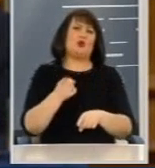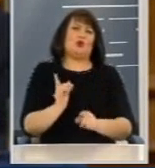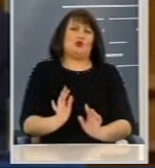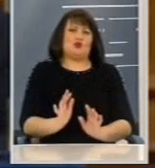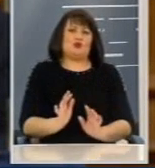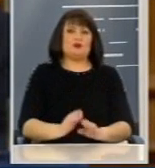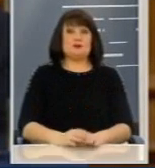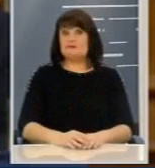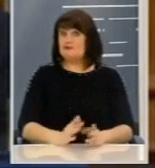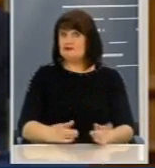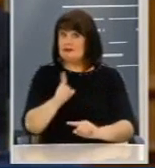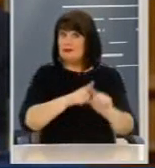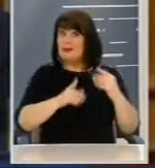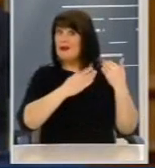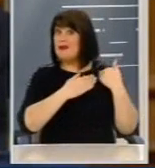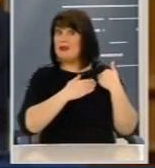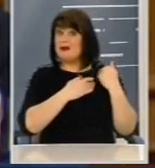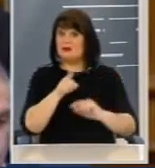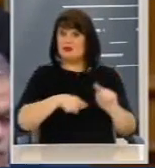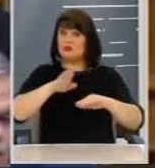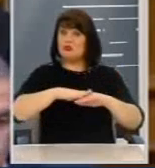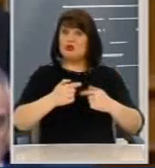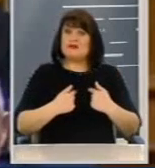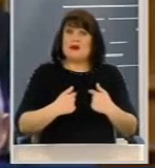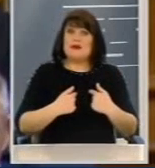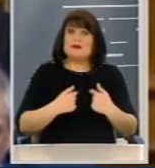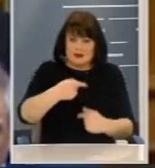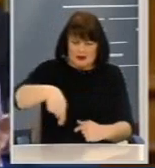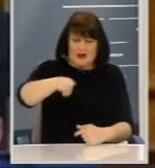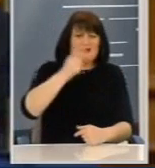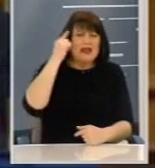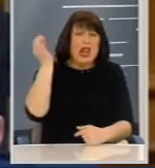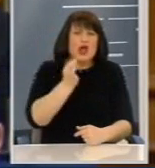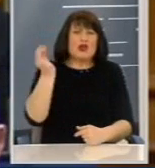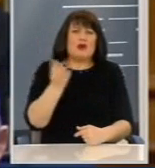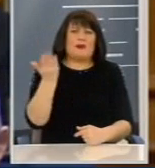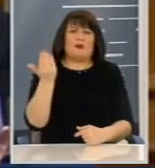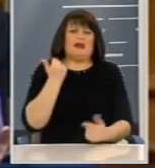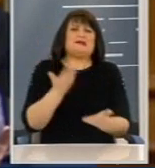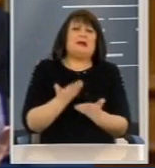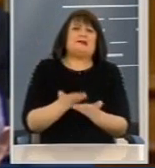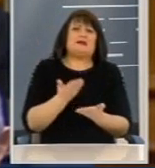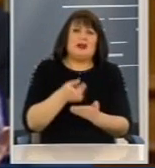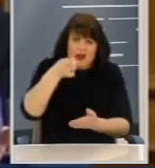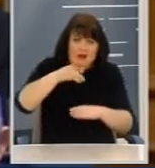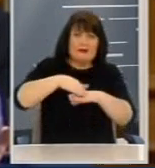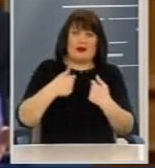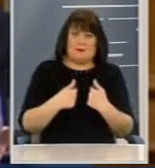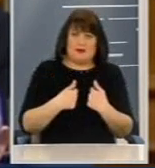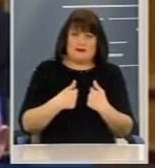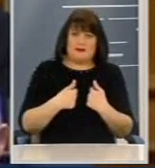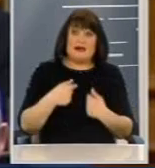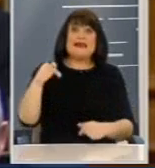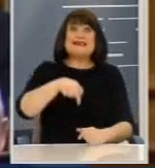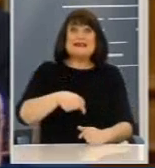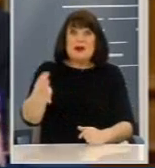Και γιατί την ευθύνη την έχει η Ελλάδα για τις καθυστερήσεις και όχι αυτοί οι οποίοι θέτουν παράλογες απαιτήσεις? Ήρθατε σήμερα